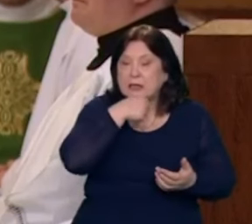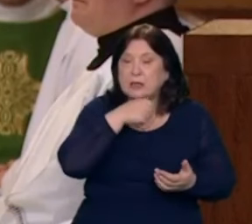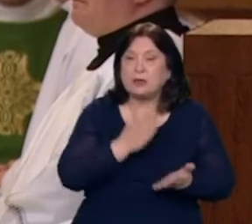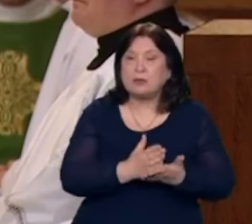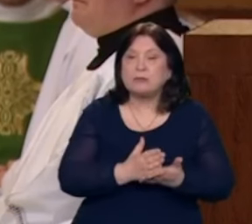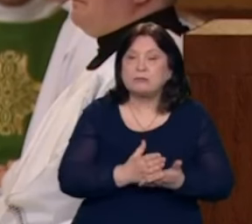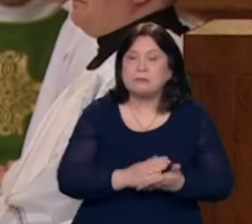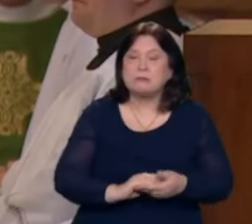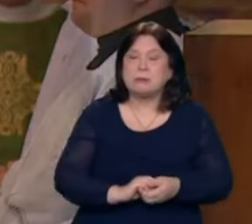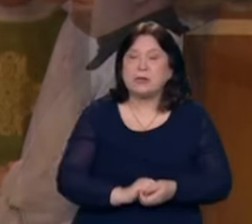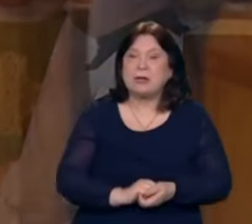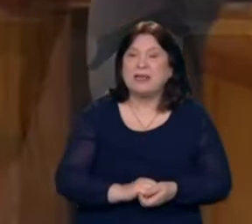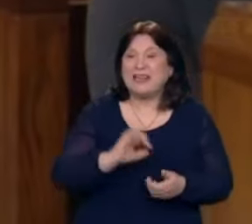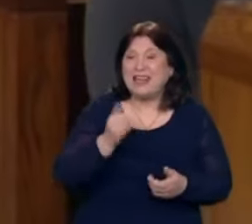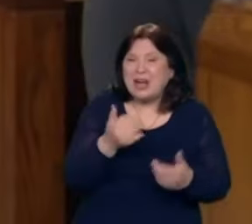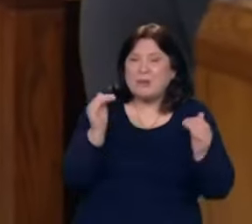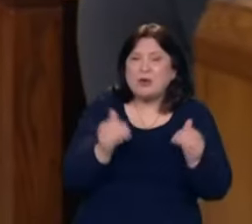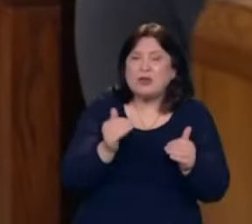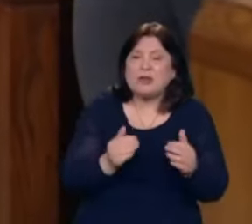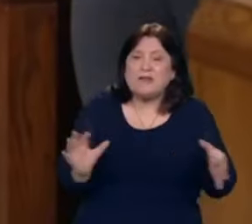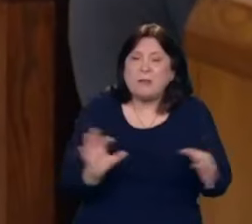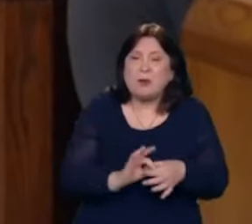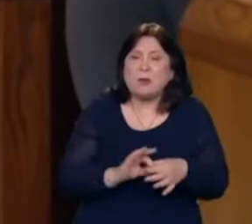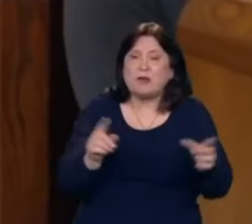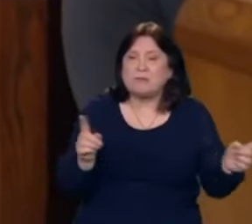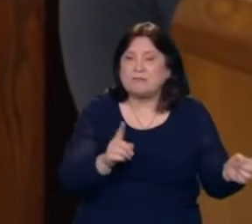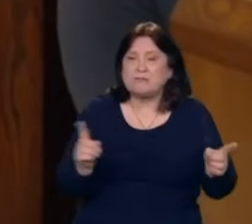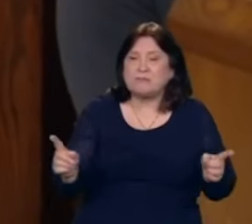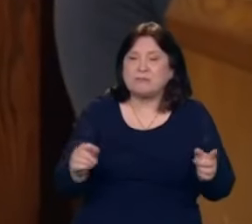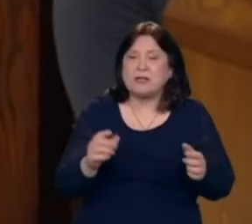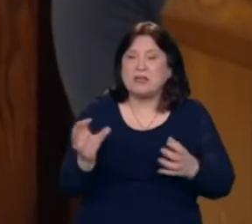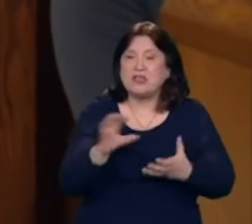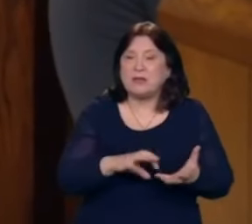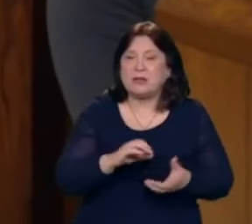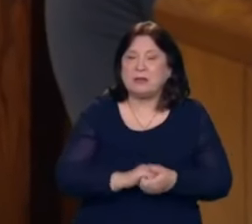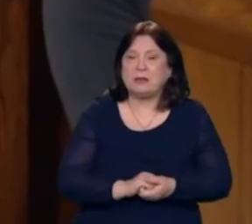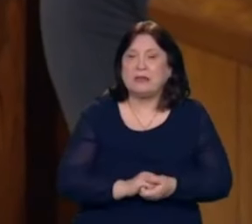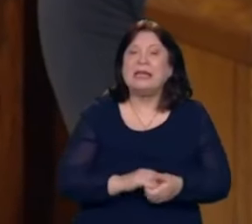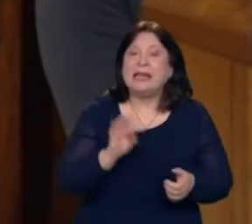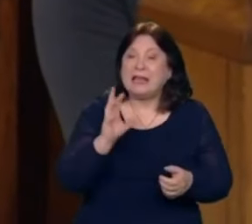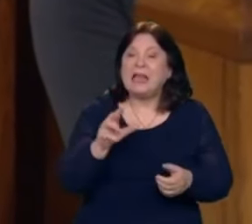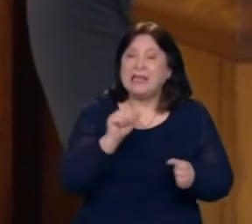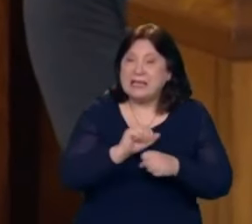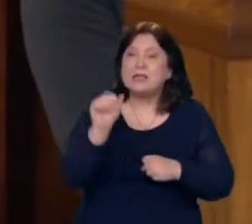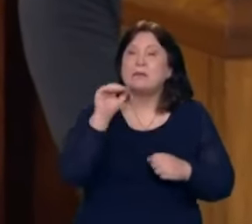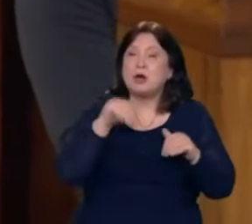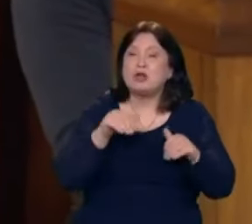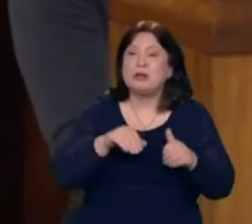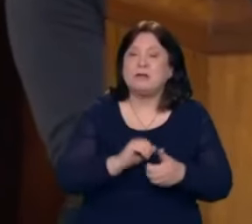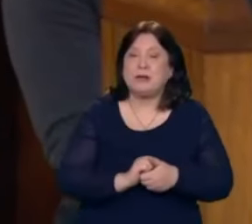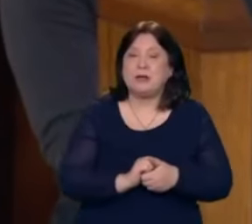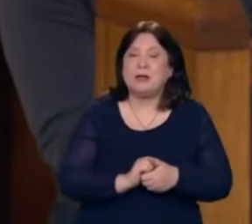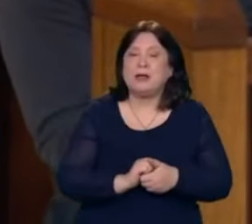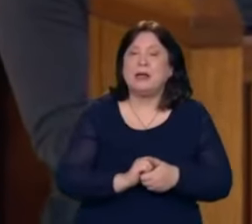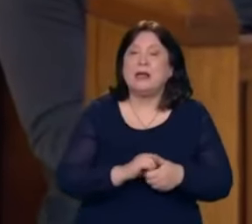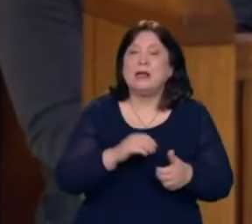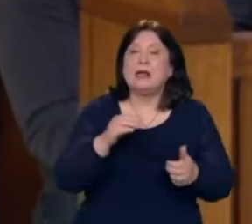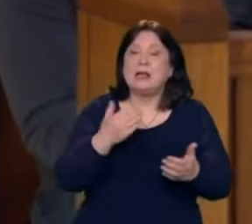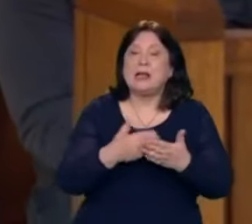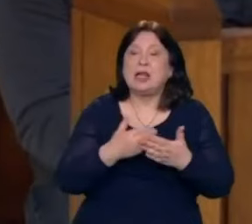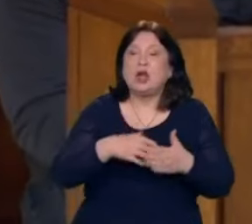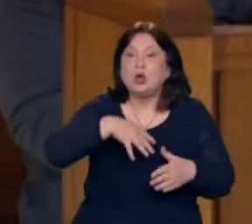starych Jak to możliwe jest to możliwe w duchu jego